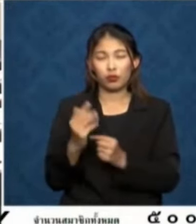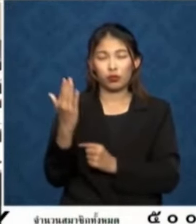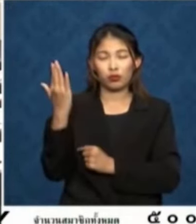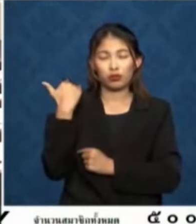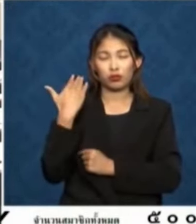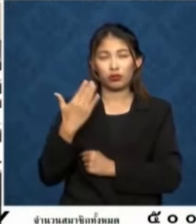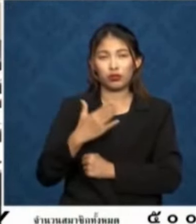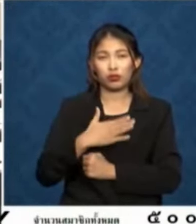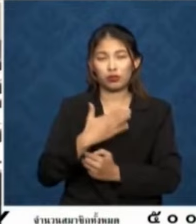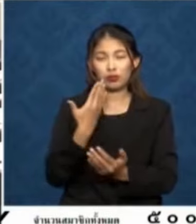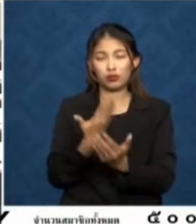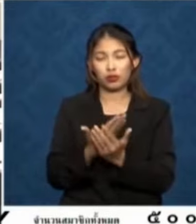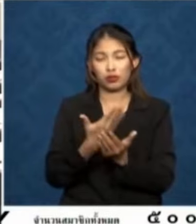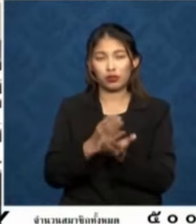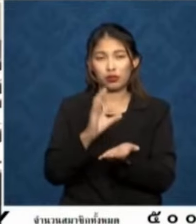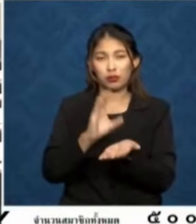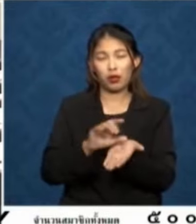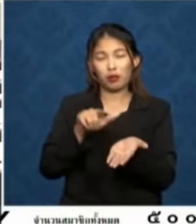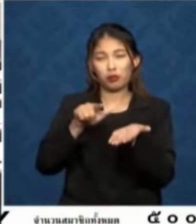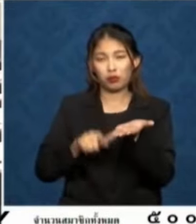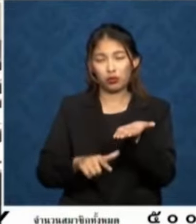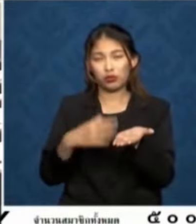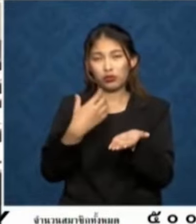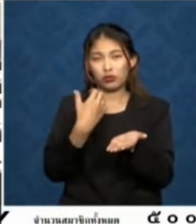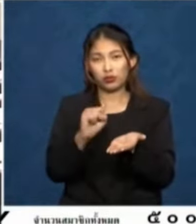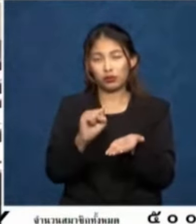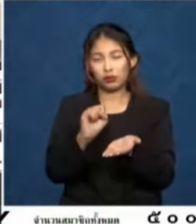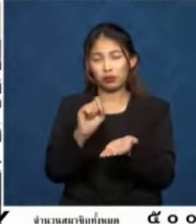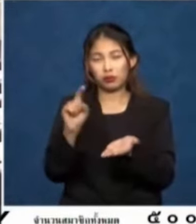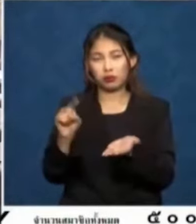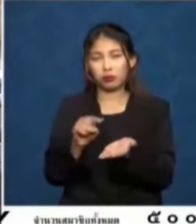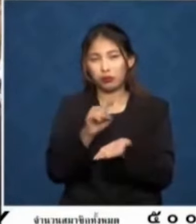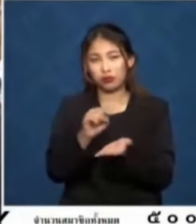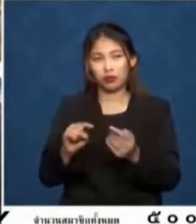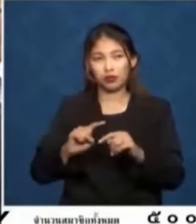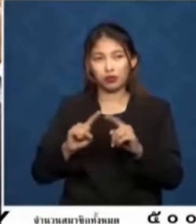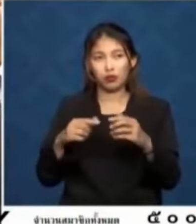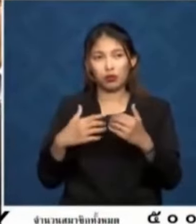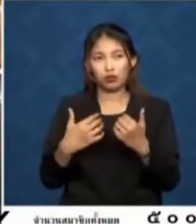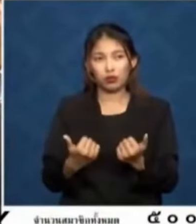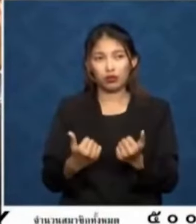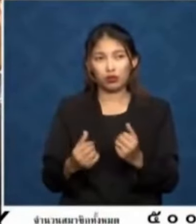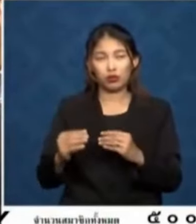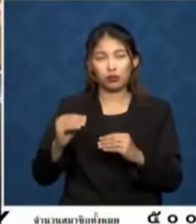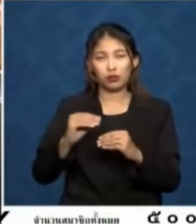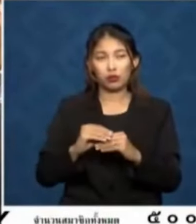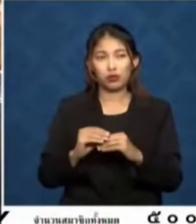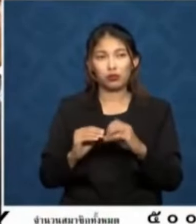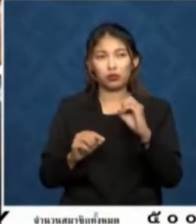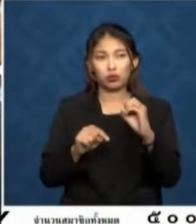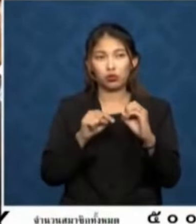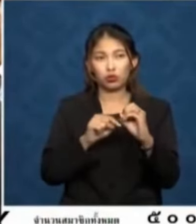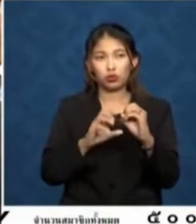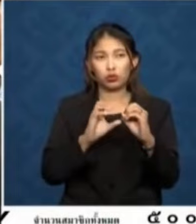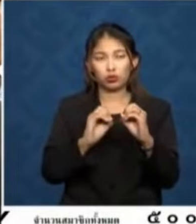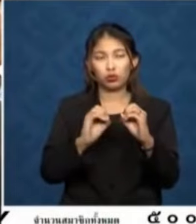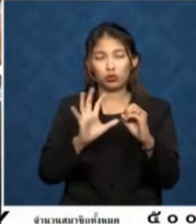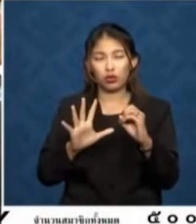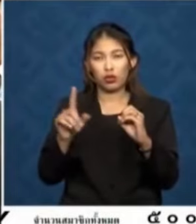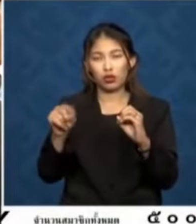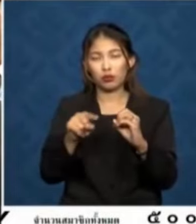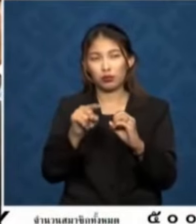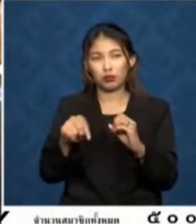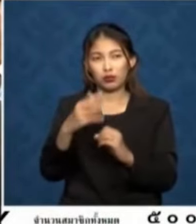ตั้งไว้ปรับลดที่ 10%นะคะขอเอ่อแปรยติเป็น0.05%นะคะเนื่อง